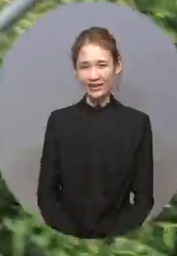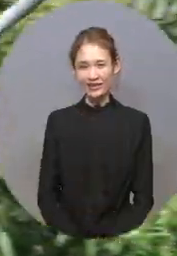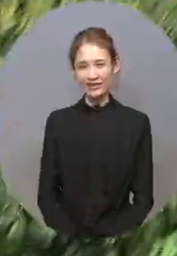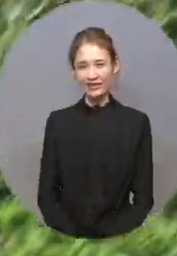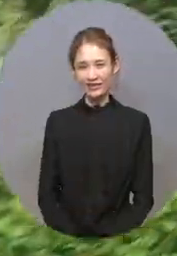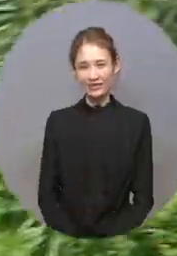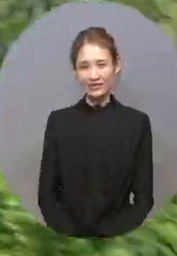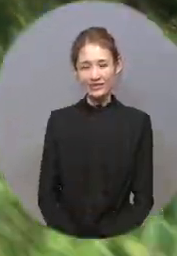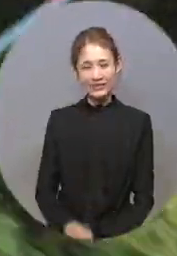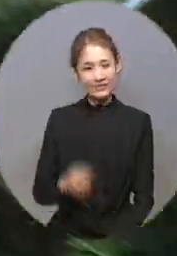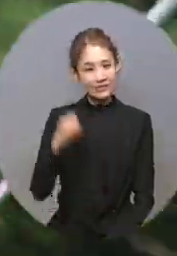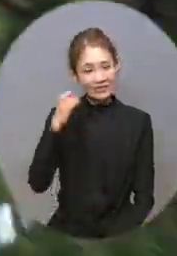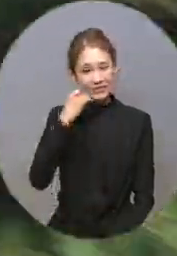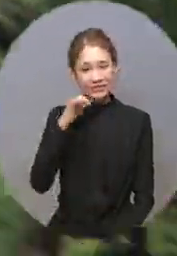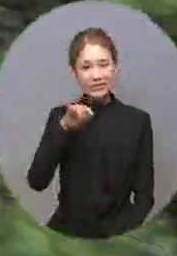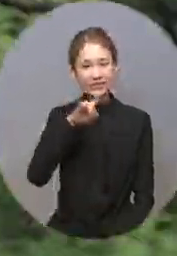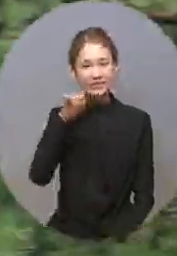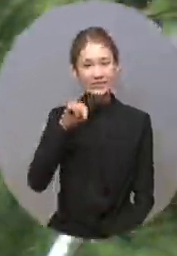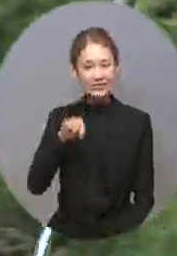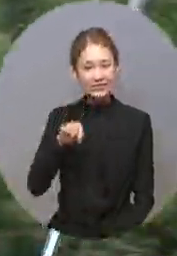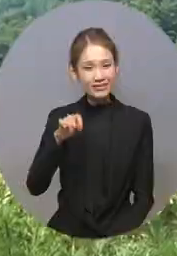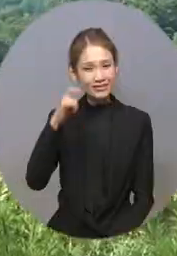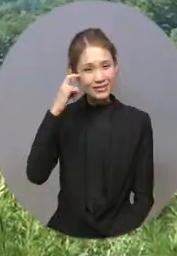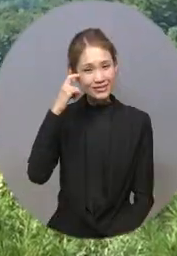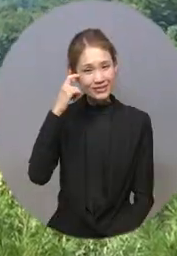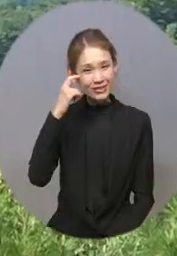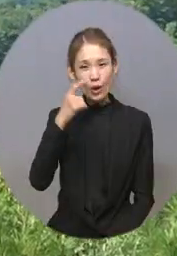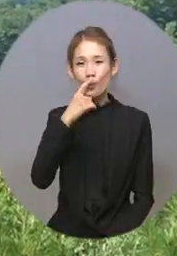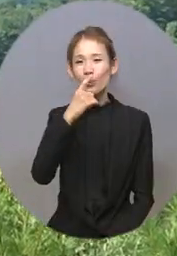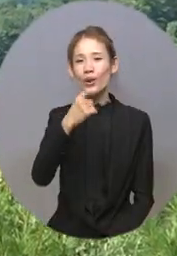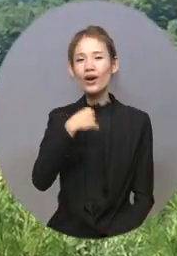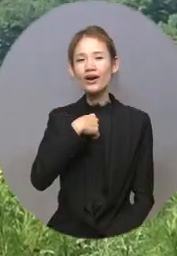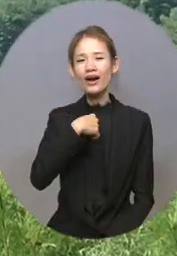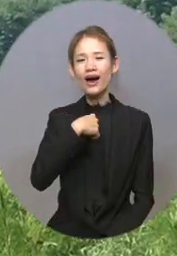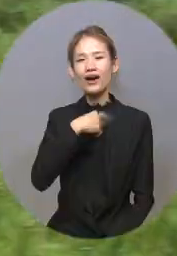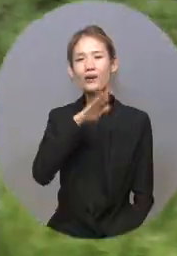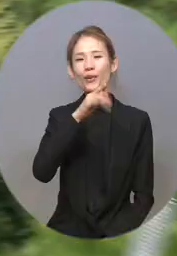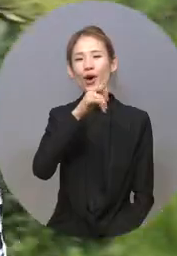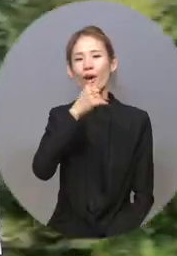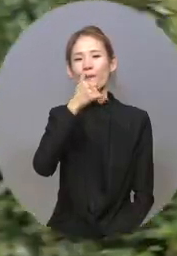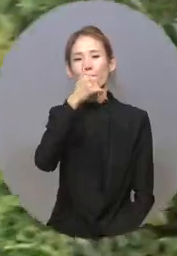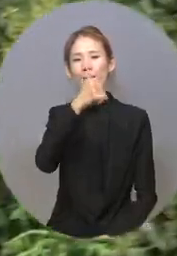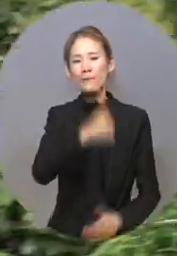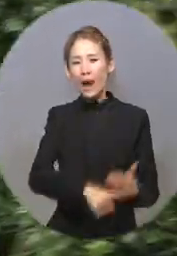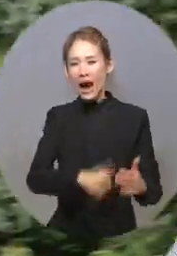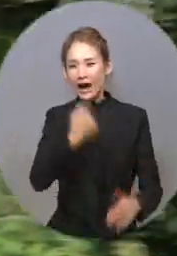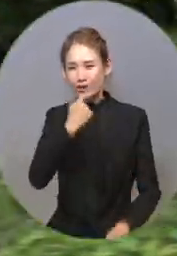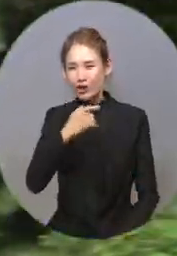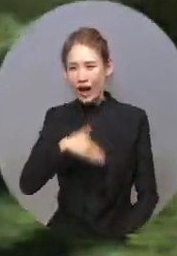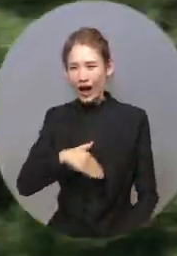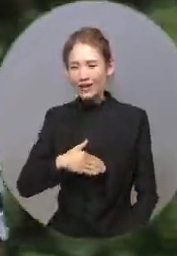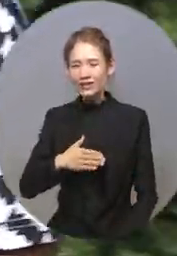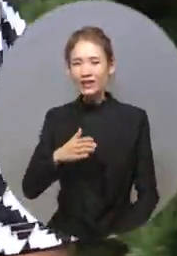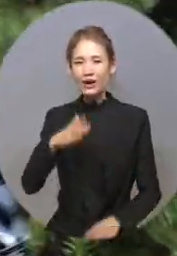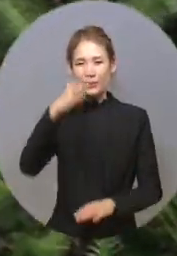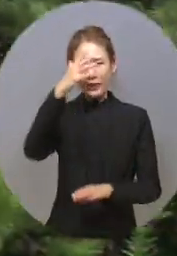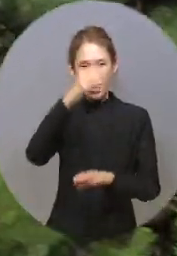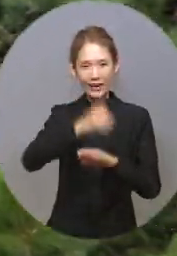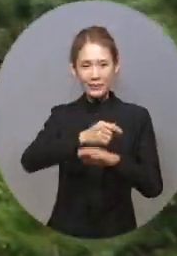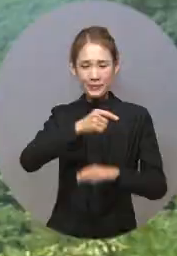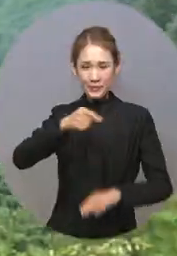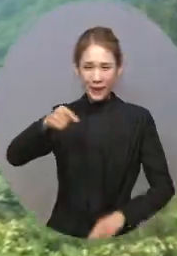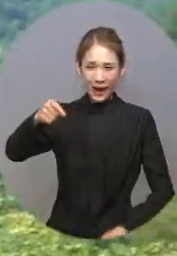어? 어? 멋진 드로우였다. 난 뻥커 빠지는 줄 알았는데 끝에도 휘더라. 그럼. 예쁘게.